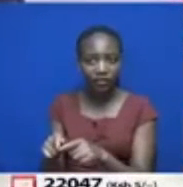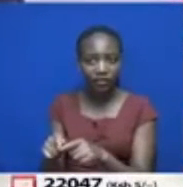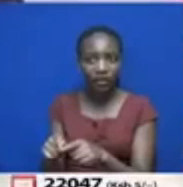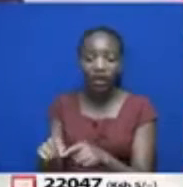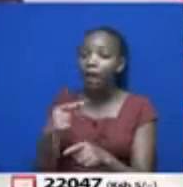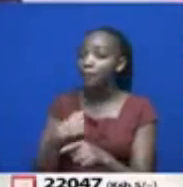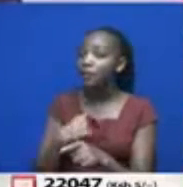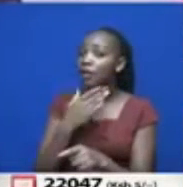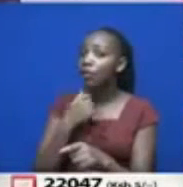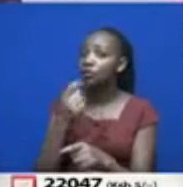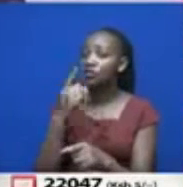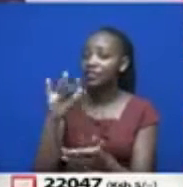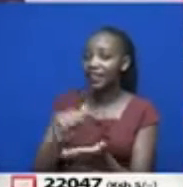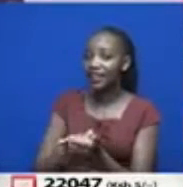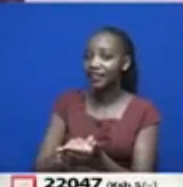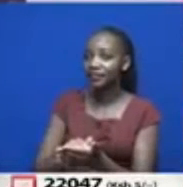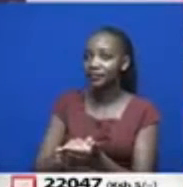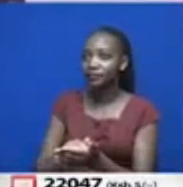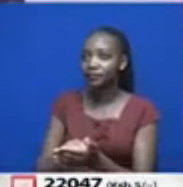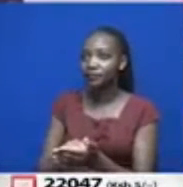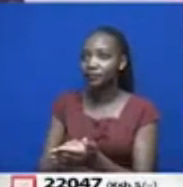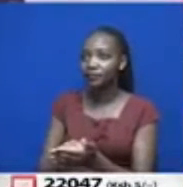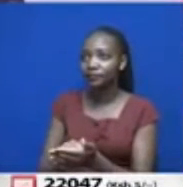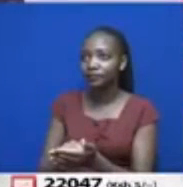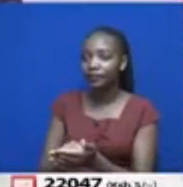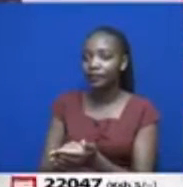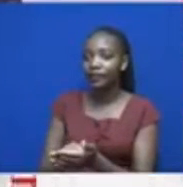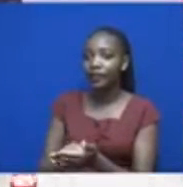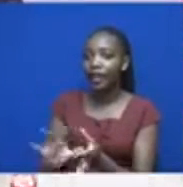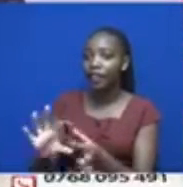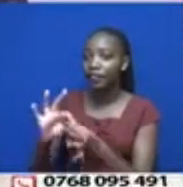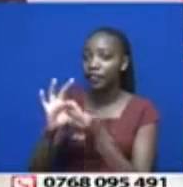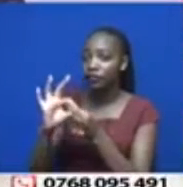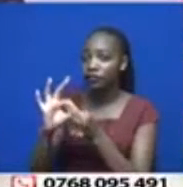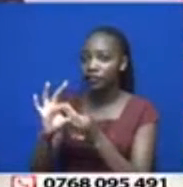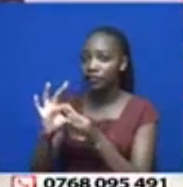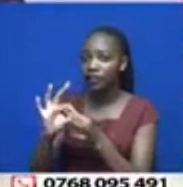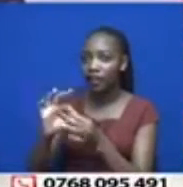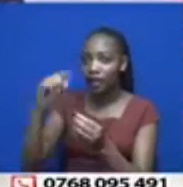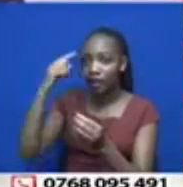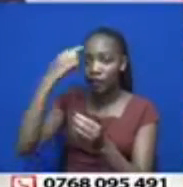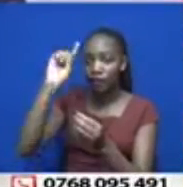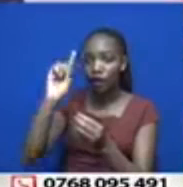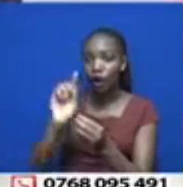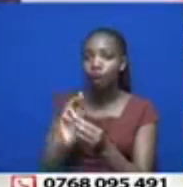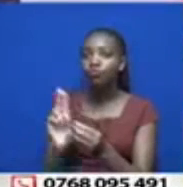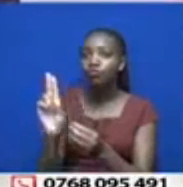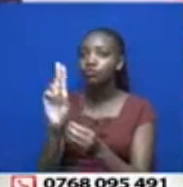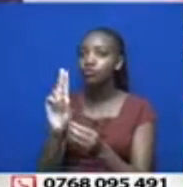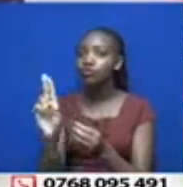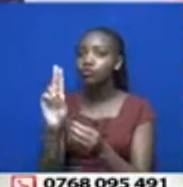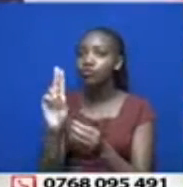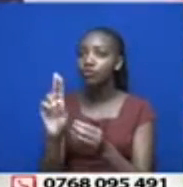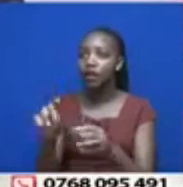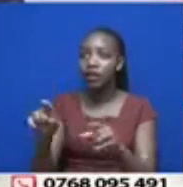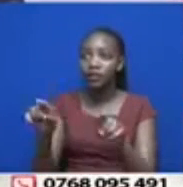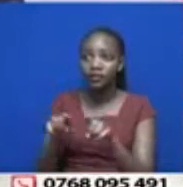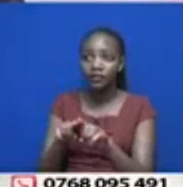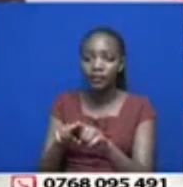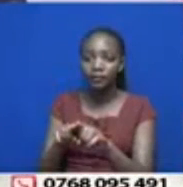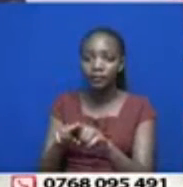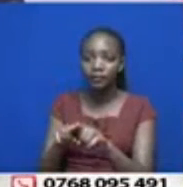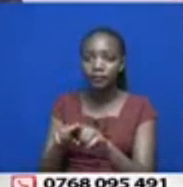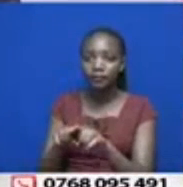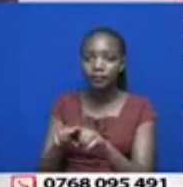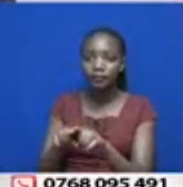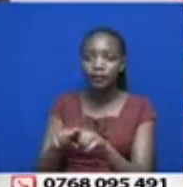Ningesema kwamba ushirikiano uliopatikana, mwafaka uliopatikana kati ya Rais Uhuru Kenyatta na Rais